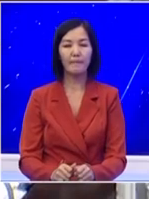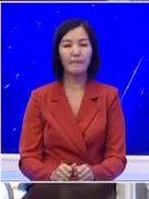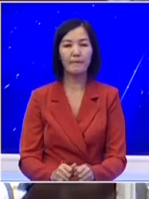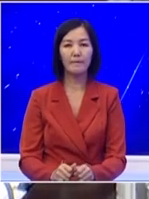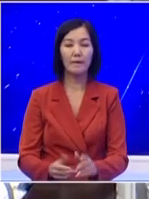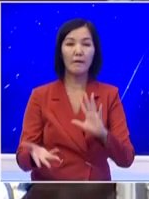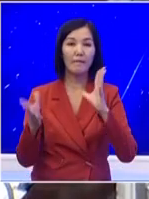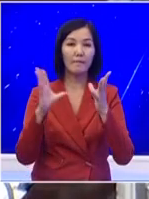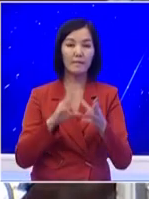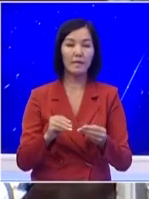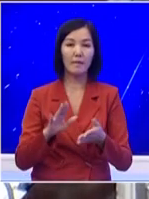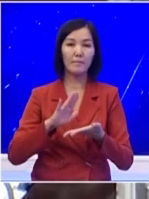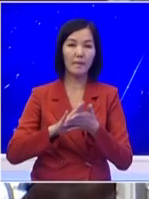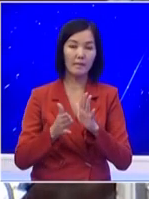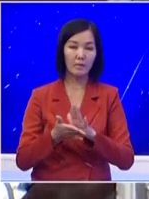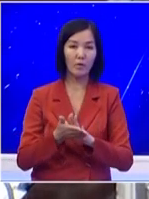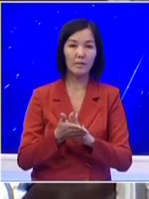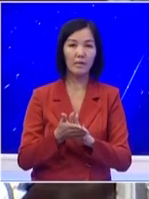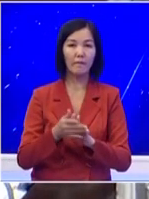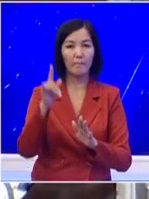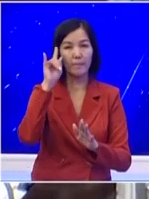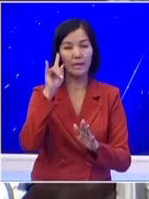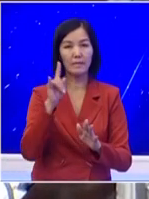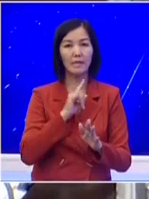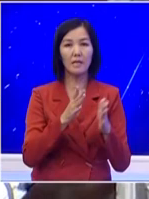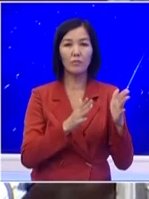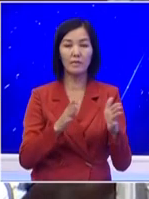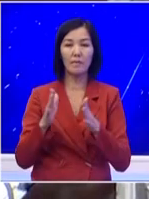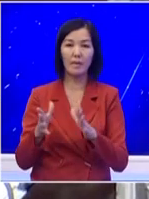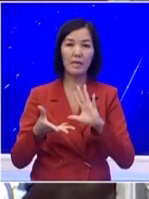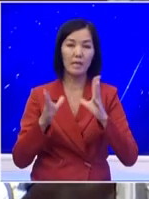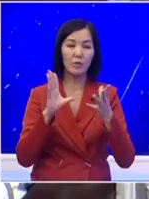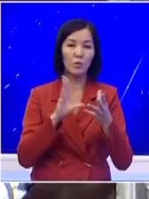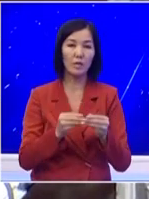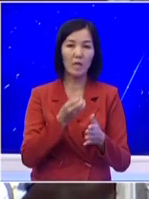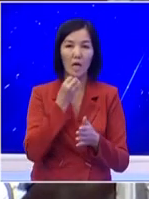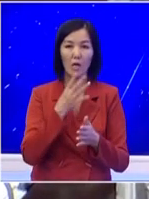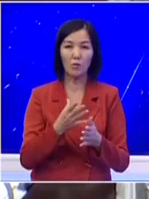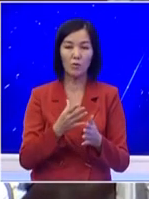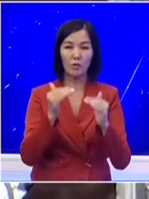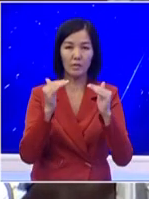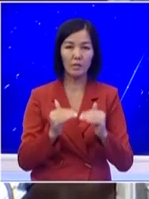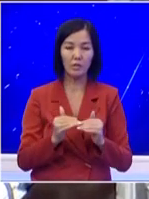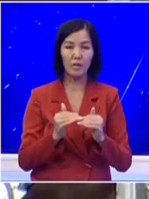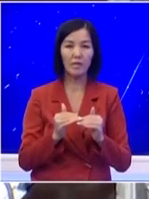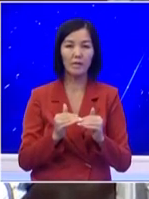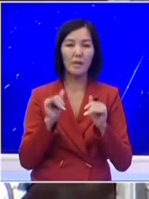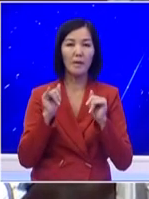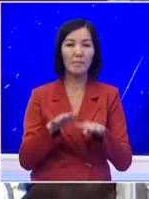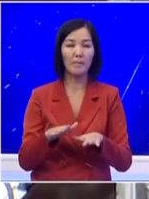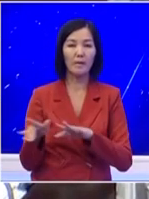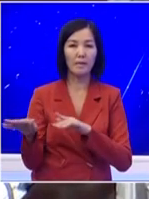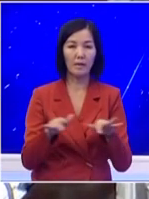В целом, санитарно-эпидемиологическая ситуация в стране стабильная. Результат свидетельствует об эффективности принимаемых мер. Поручаю